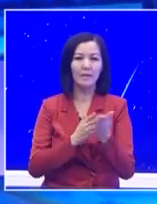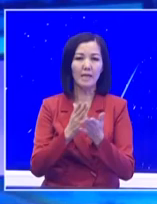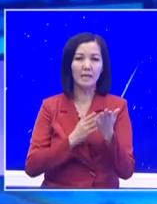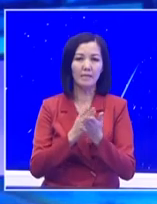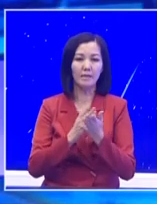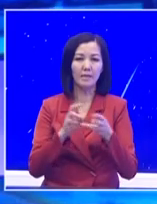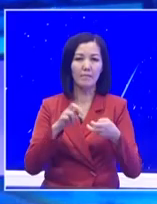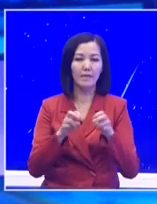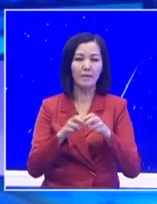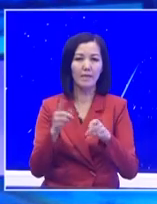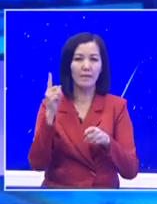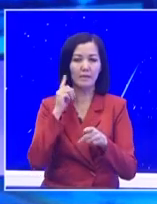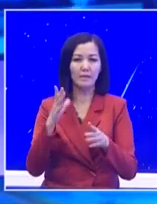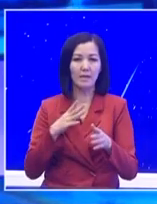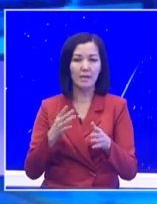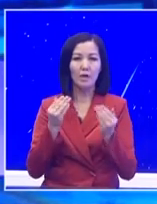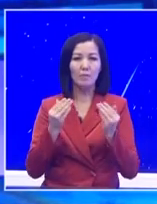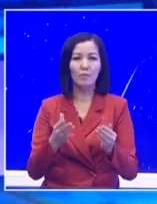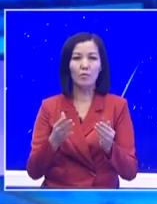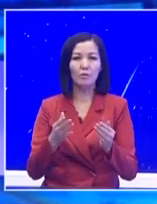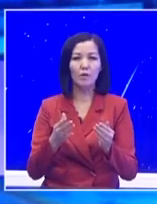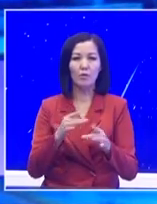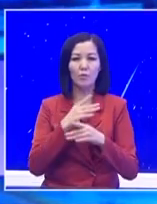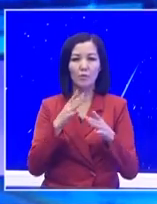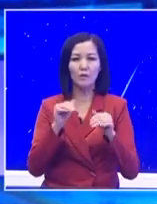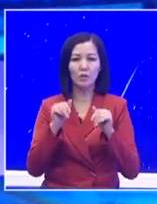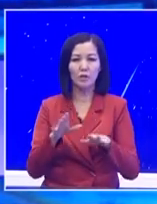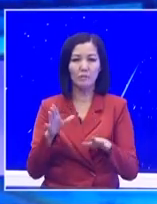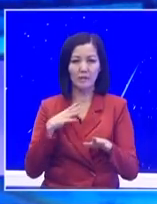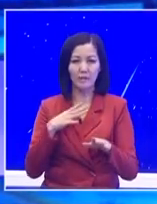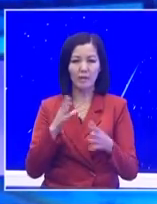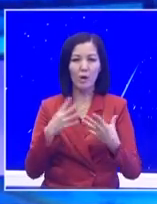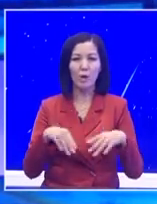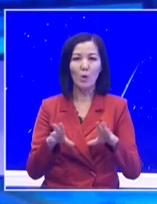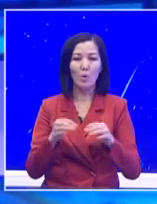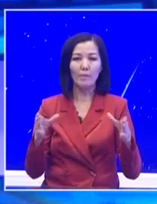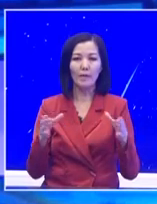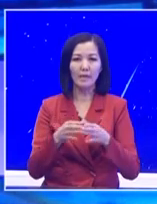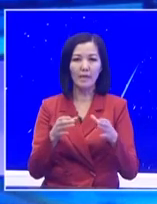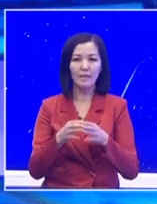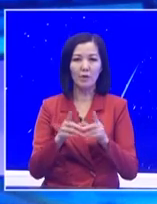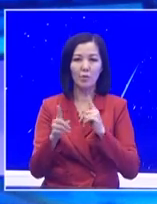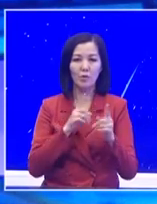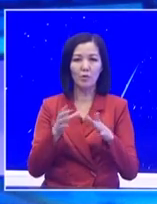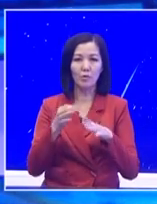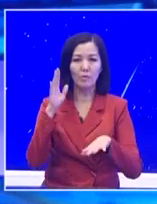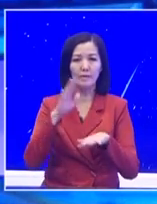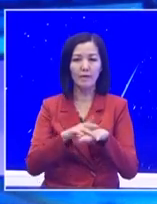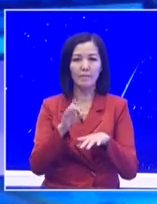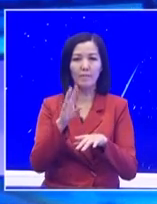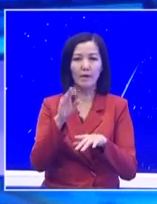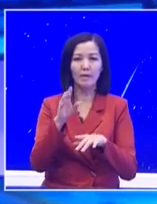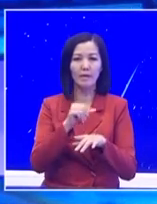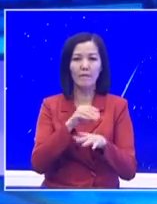сала қызметкерлерінің көкейтесті мәселесі тыңдалды. Бүгінде оның дені оң шешімін тапқан. Қоғамдық кеңестің отырысында облыс әкімі